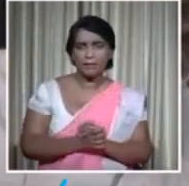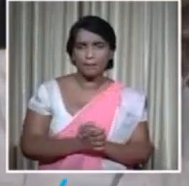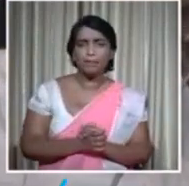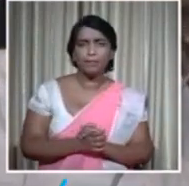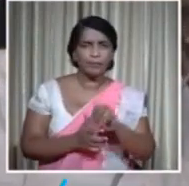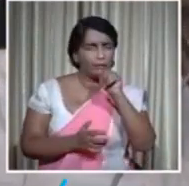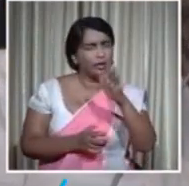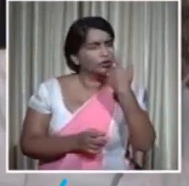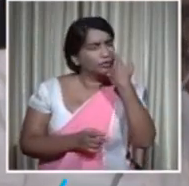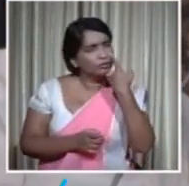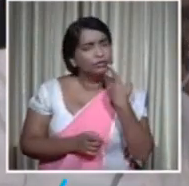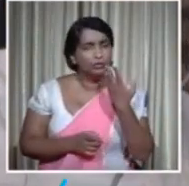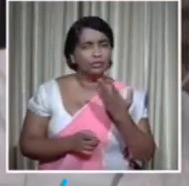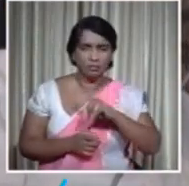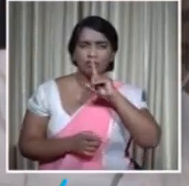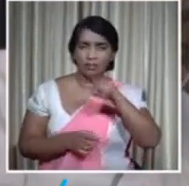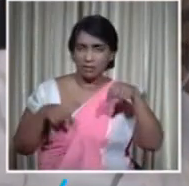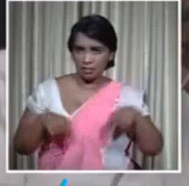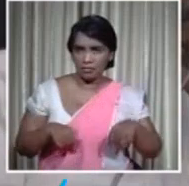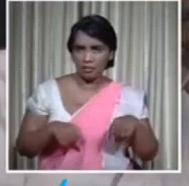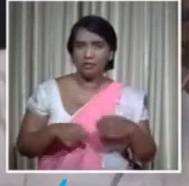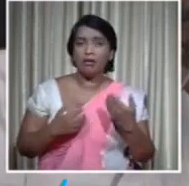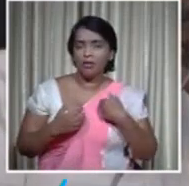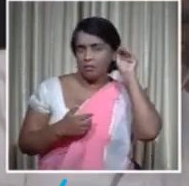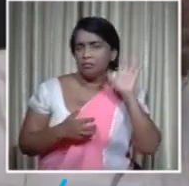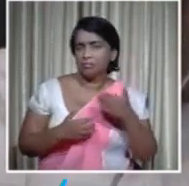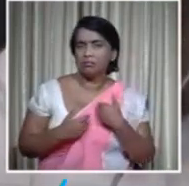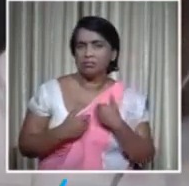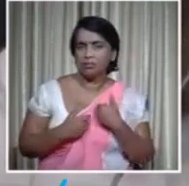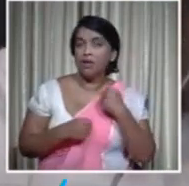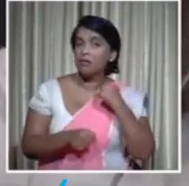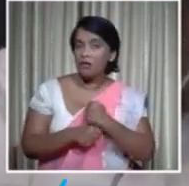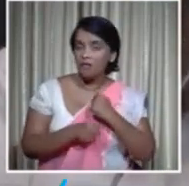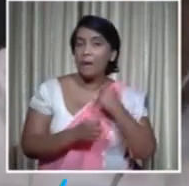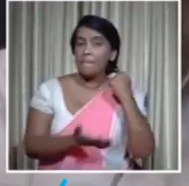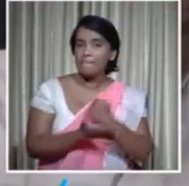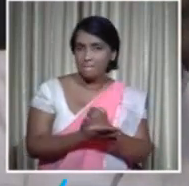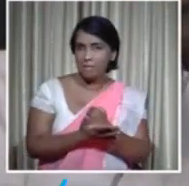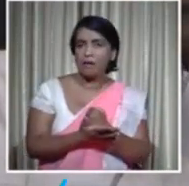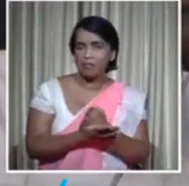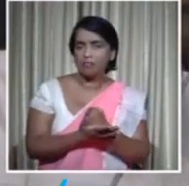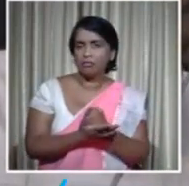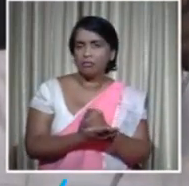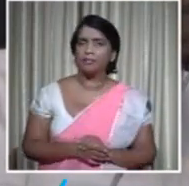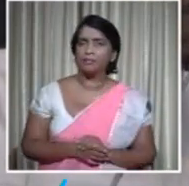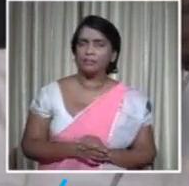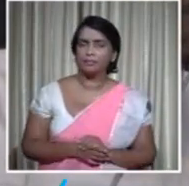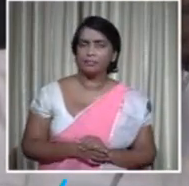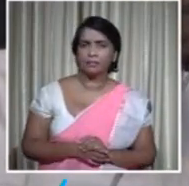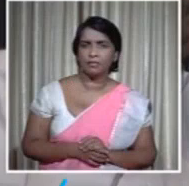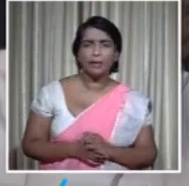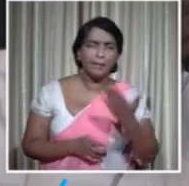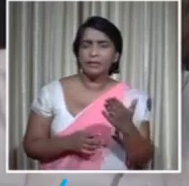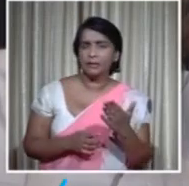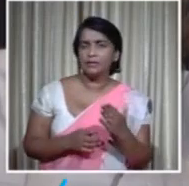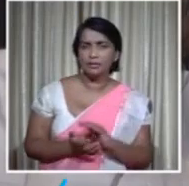ඉතාමත්ම කනගාටුවෙන් මම මේ කතාව කියන්නේ. දැන් අපිට ආරංචි වෙලා තියෙනවා රජයේ බැංකුවක් ඩිෆෝල්ට් වෙලා කරලා තියෙනවා කියලා අද උදේ.